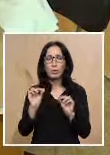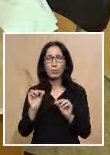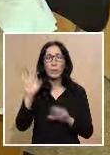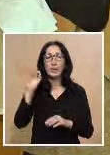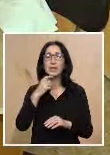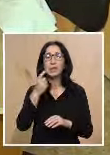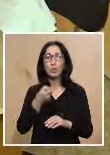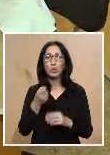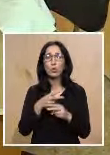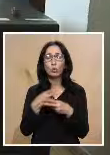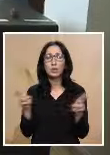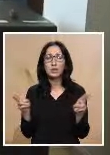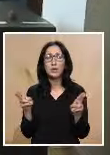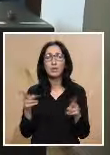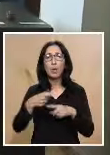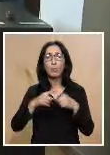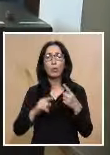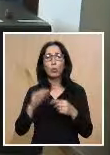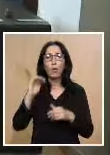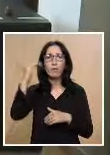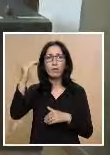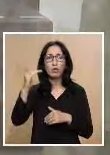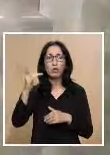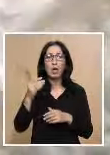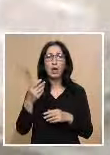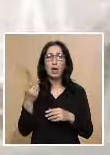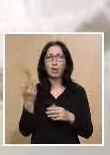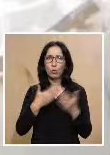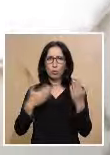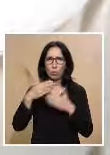50 години от разкриването на Пуловиш педагогически институт.